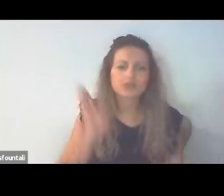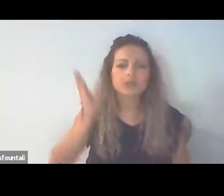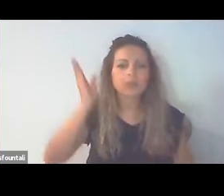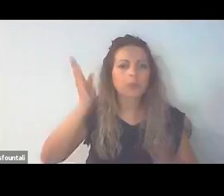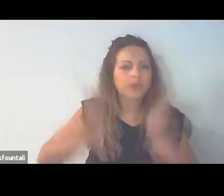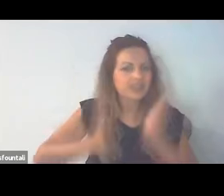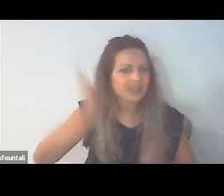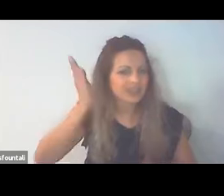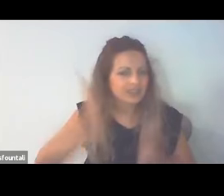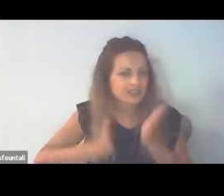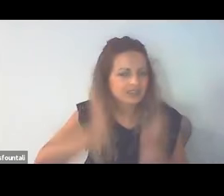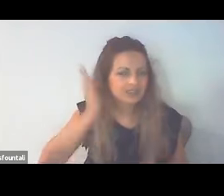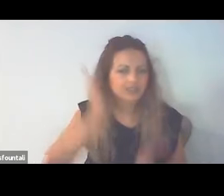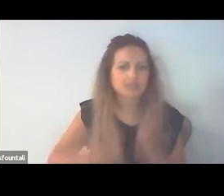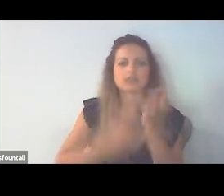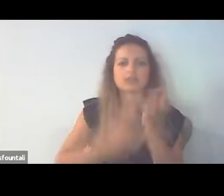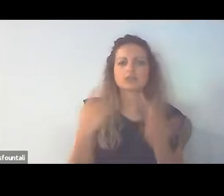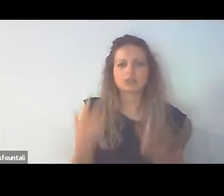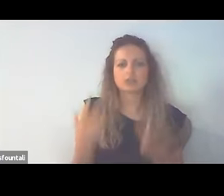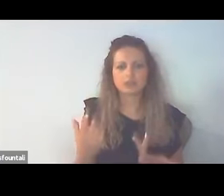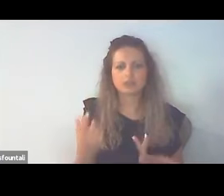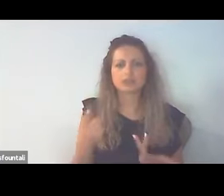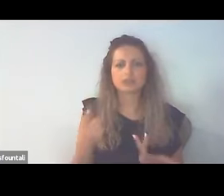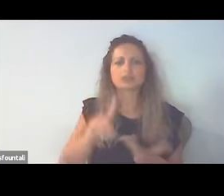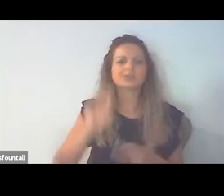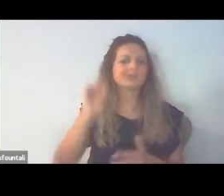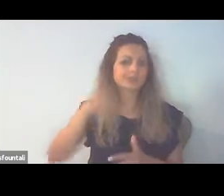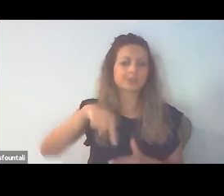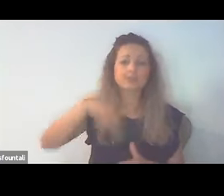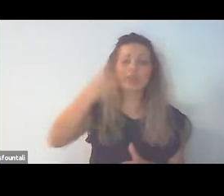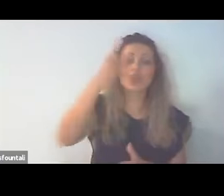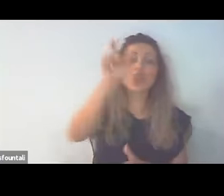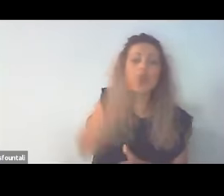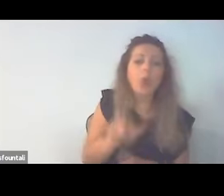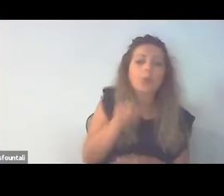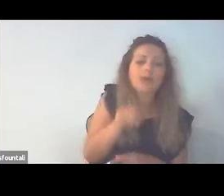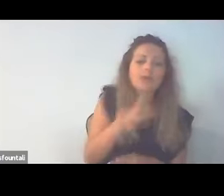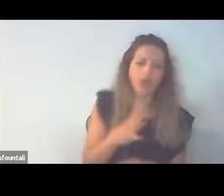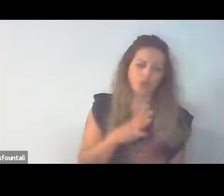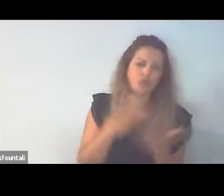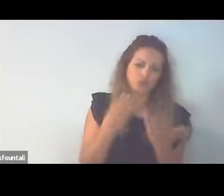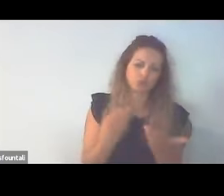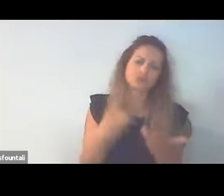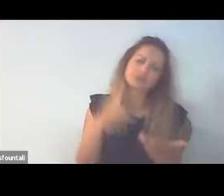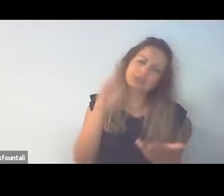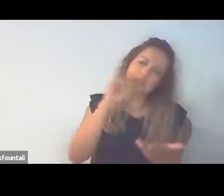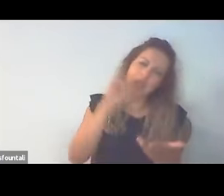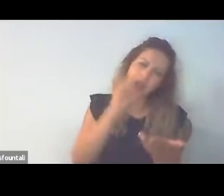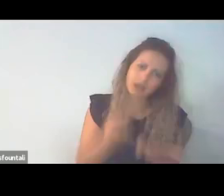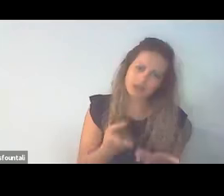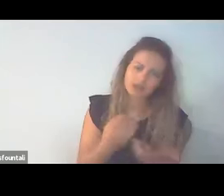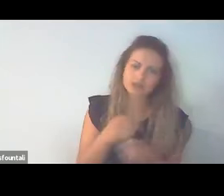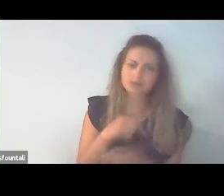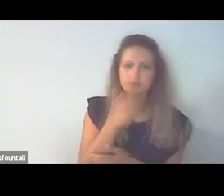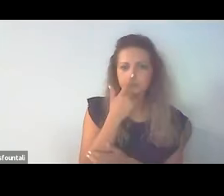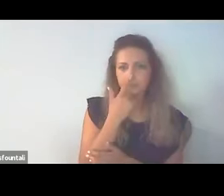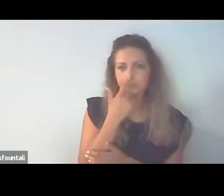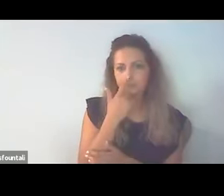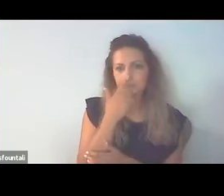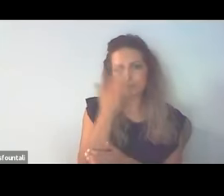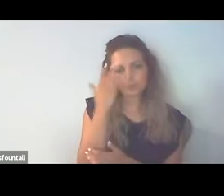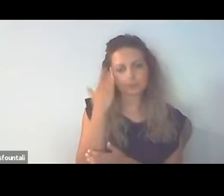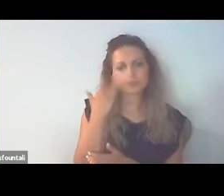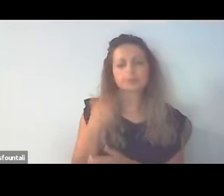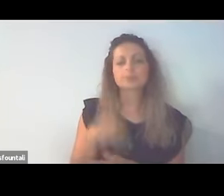μεταχείρισης, άσκησης βίας, παραβίασης των δικαιωμάτων σε πολλαπλό επίπεδο των γυναικών οι οποίες εμπλέκονται. Και